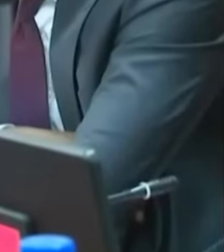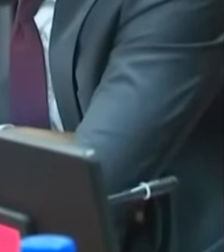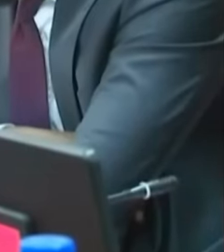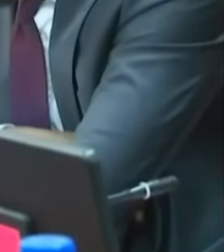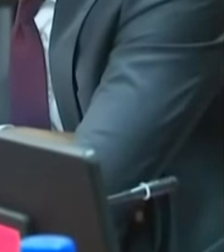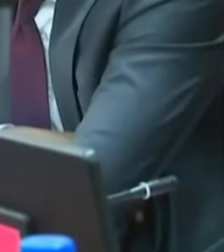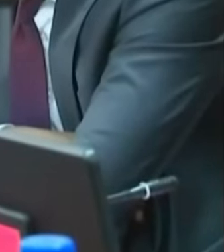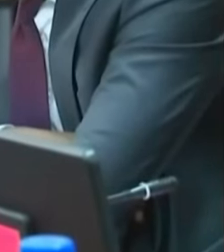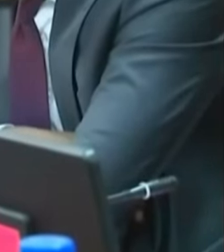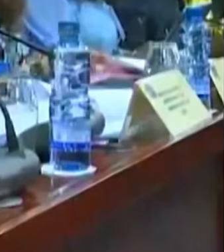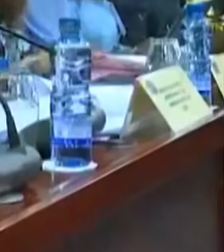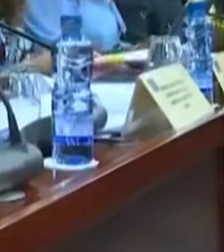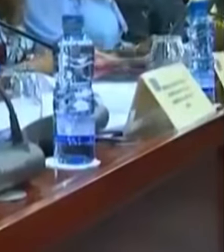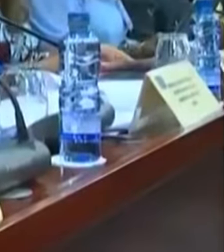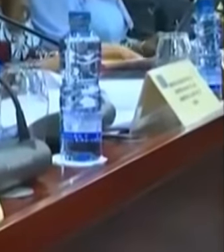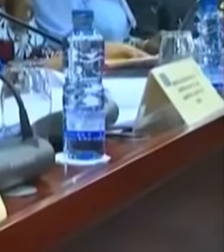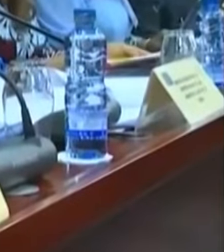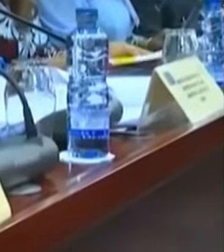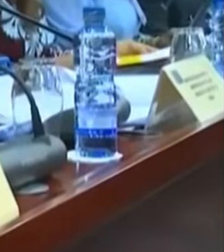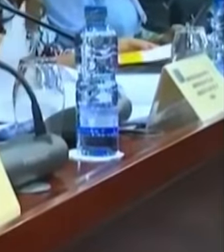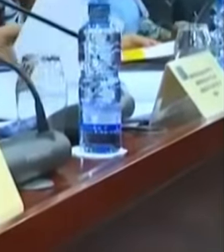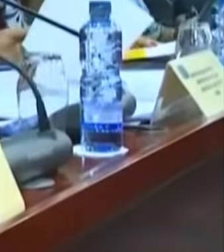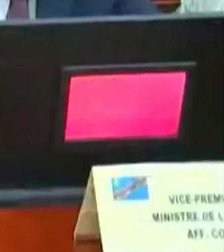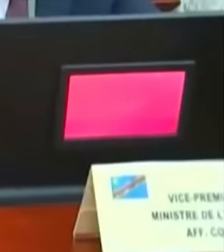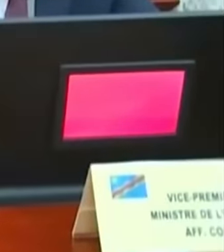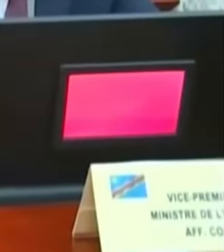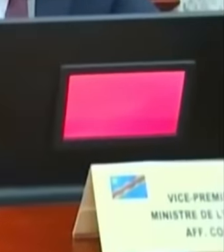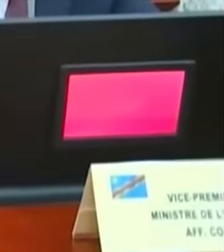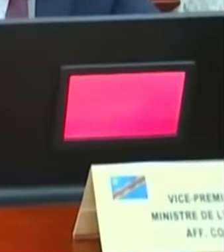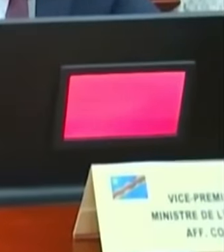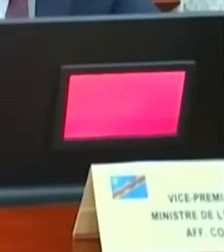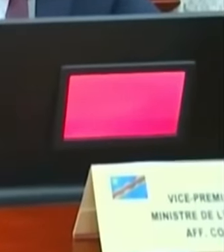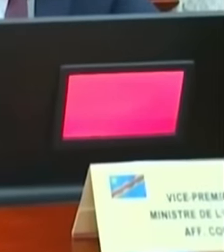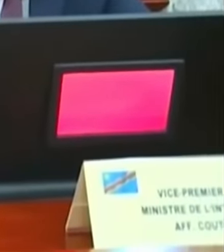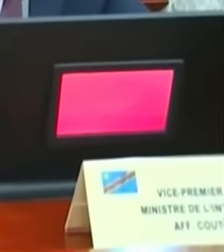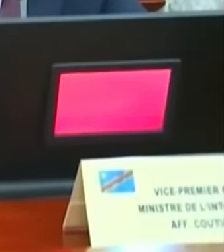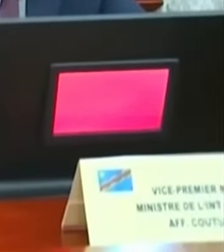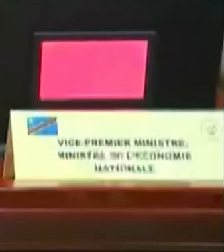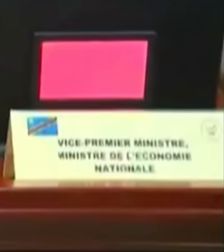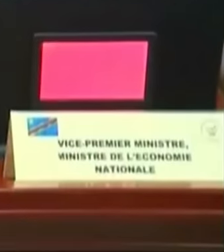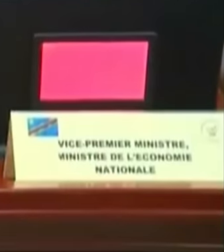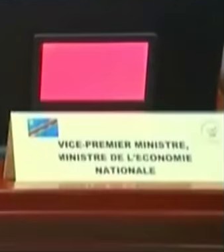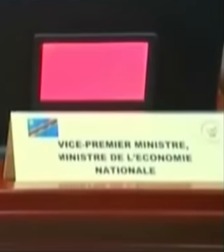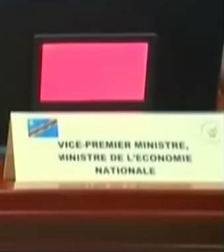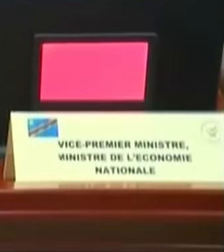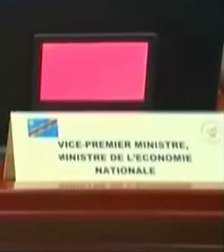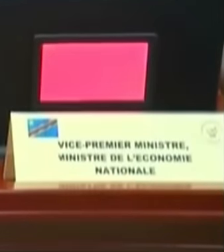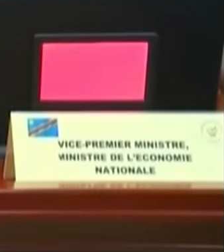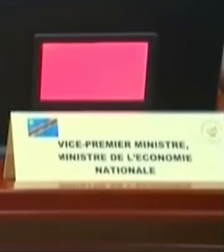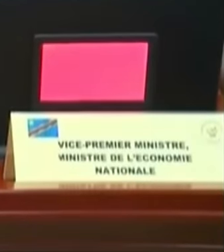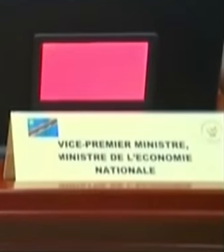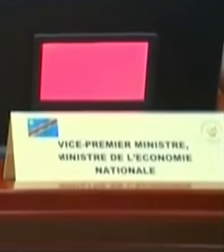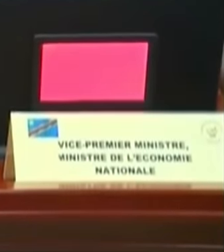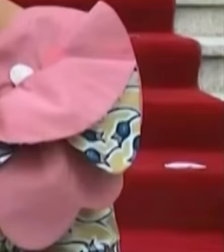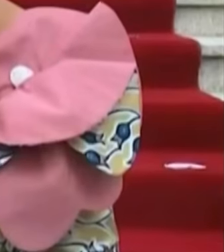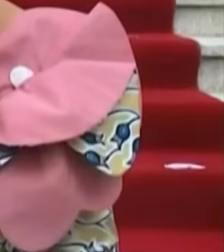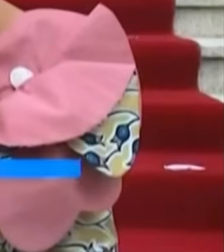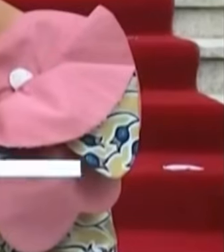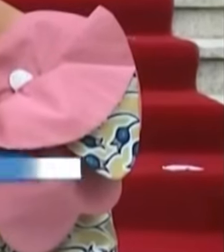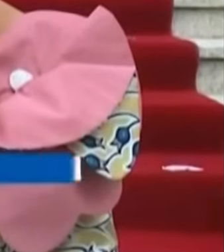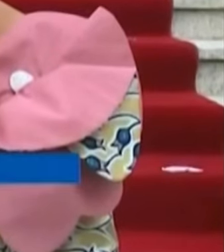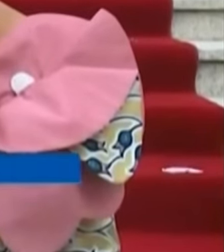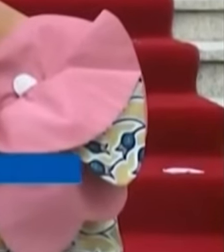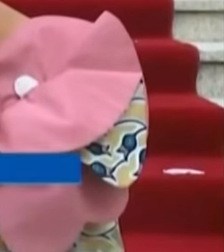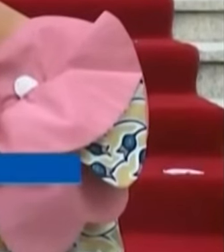l'a mentionné la première ministre au sortir de la réunion. Le chef de l'État, à cette occasion, a donné un certain